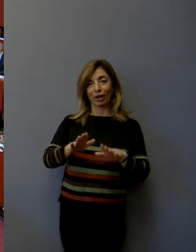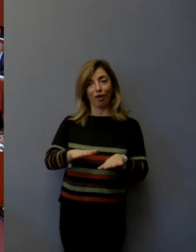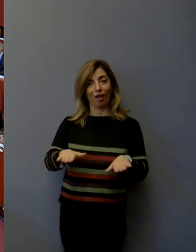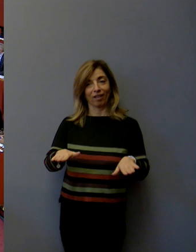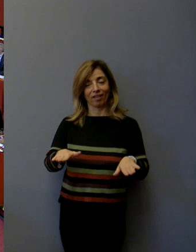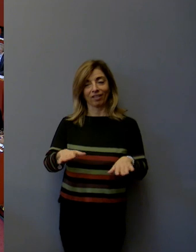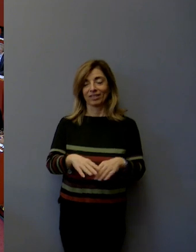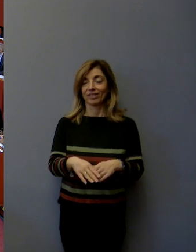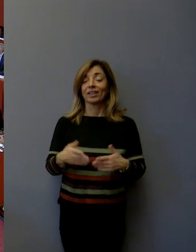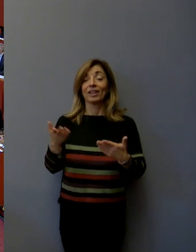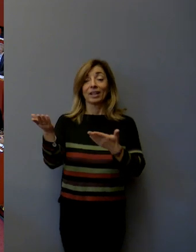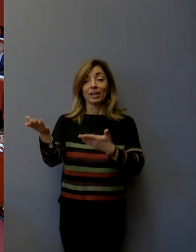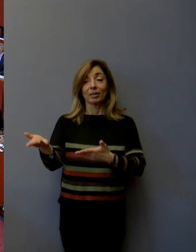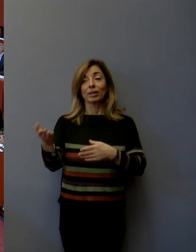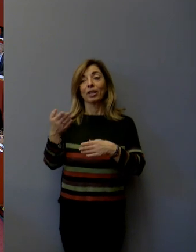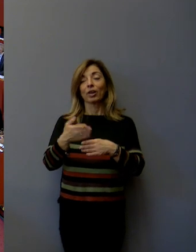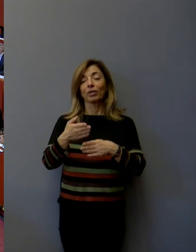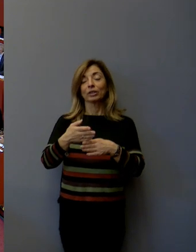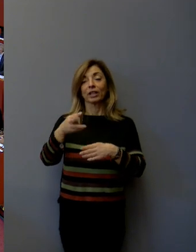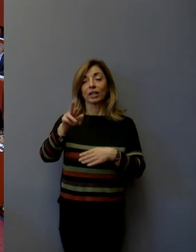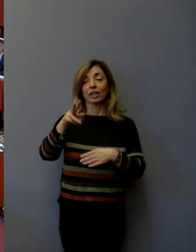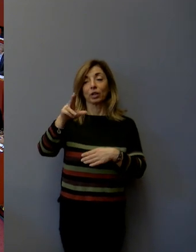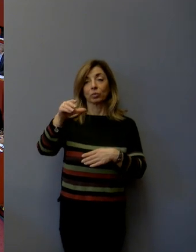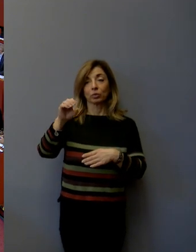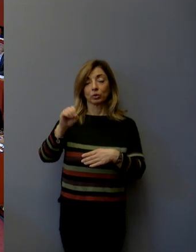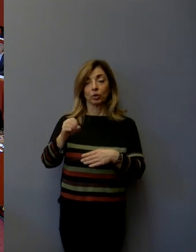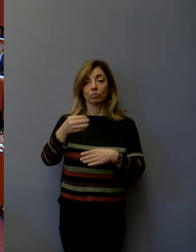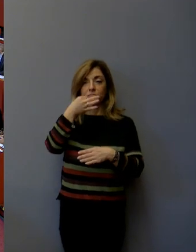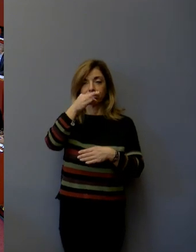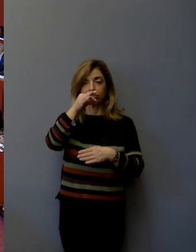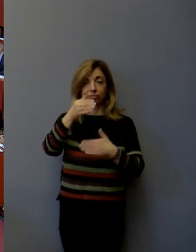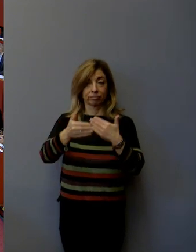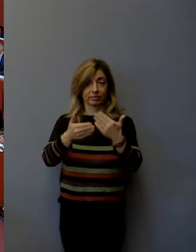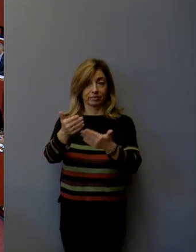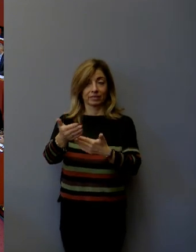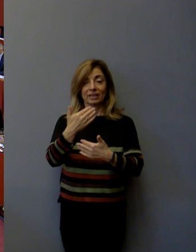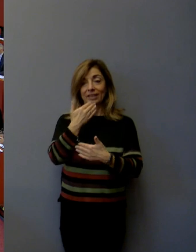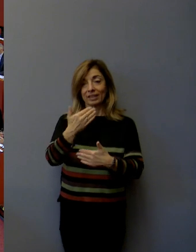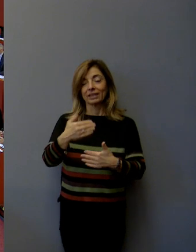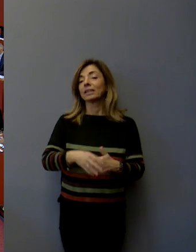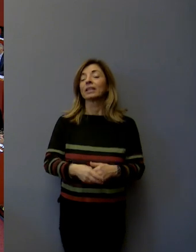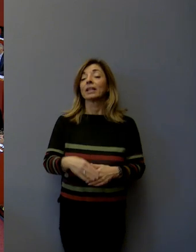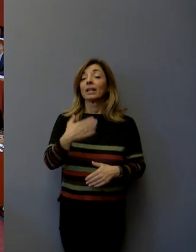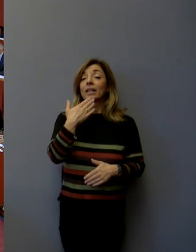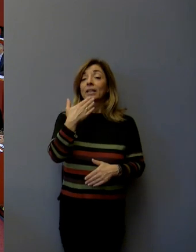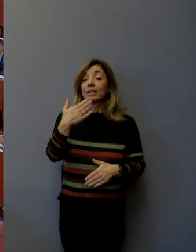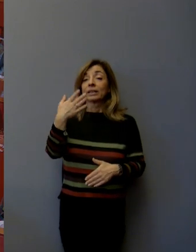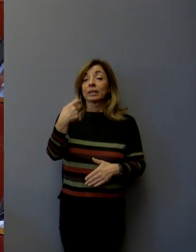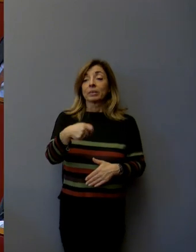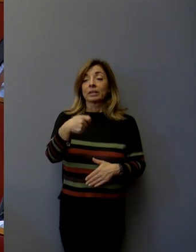consigliera Russo proceda con l'illustrazione Grazie Grazie Presidente